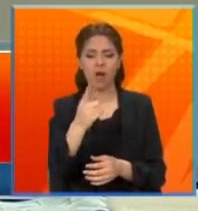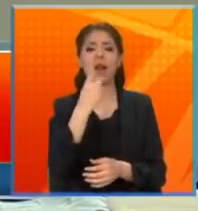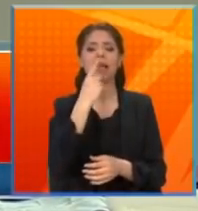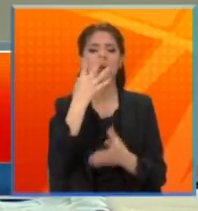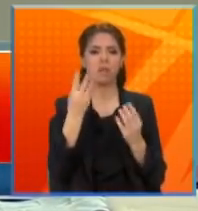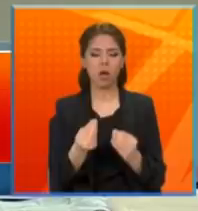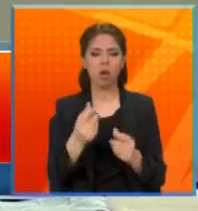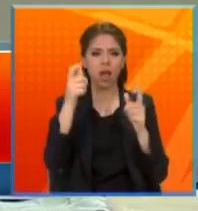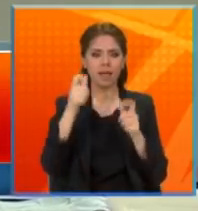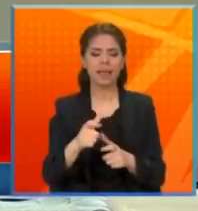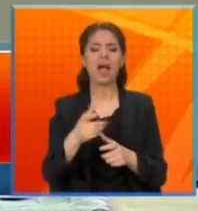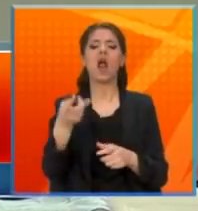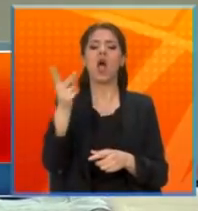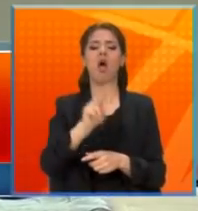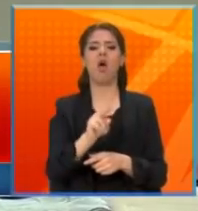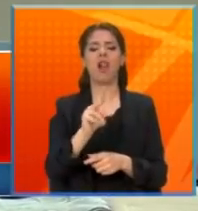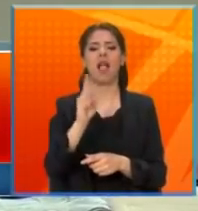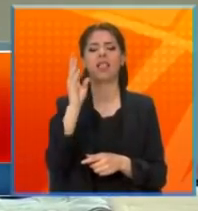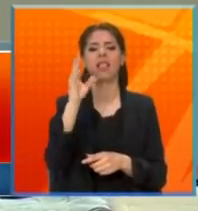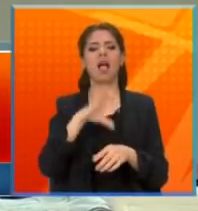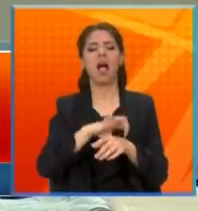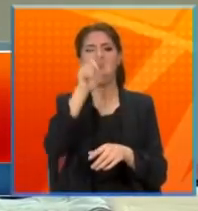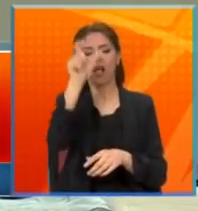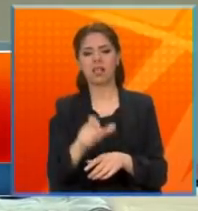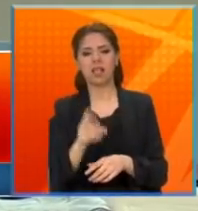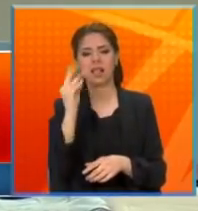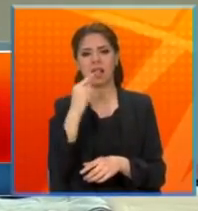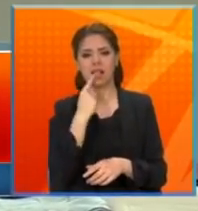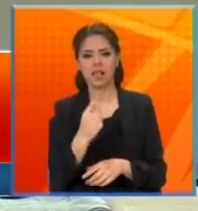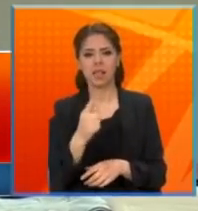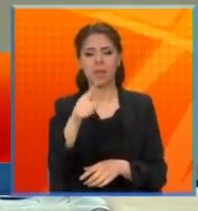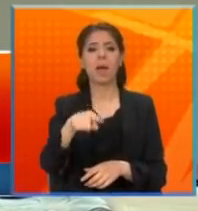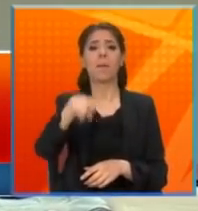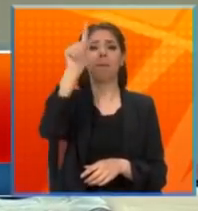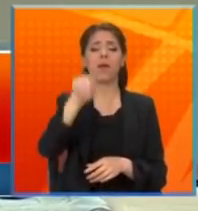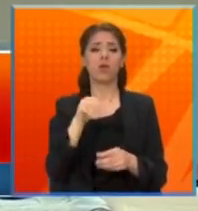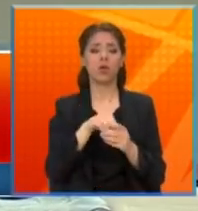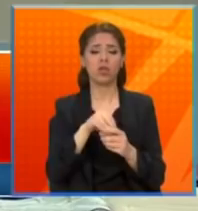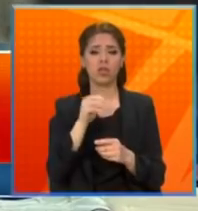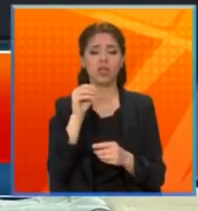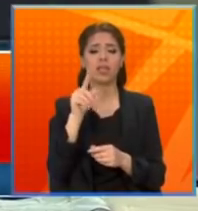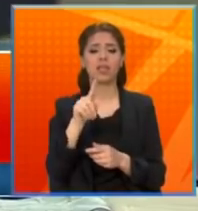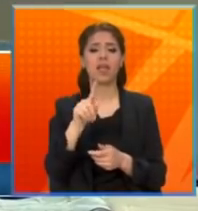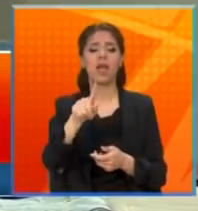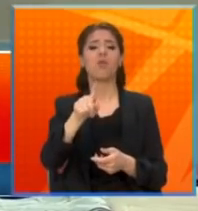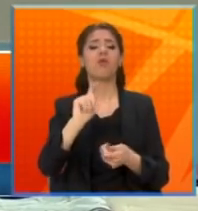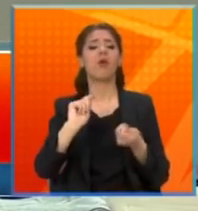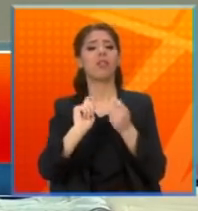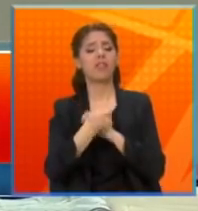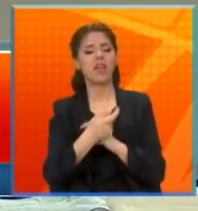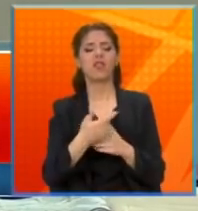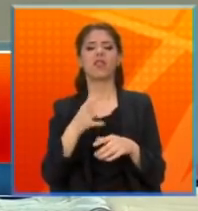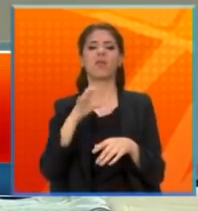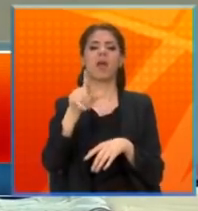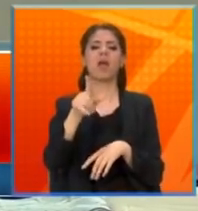kısımda kaybettiğimiz vakaları. Ayrıca ikinci bir tabloda da günlük olan değişimi, yine test sayısı, vaka sayısı